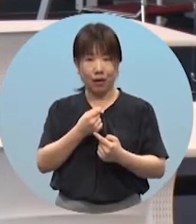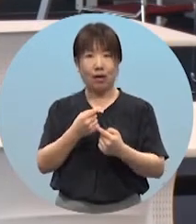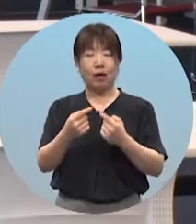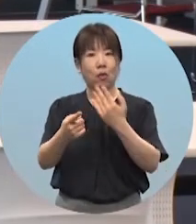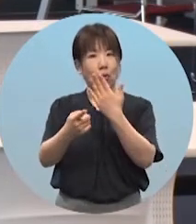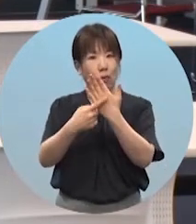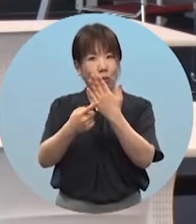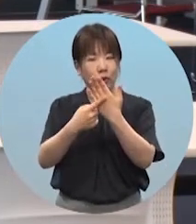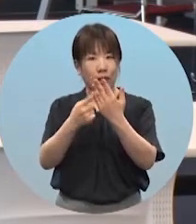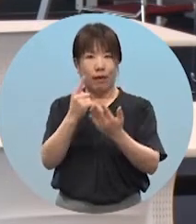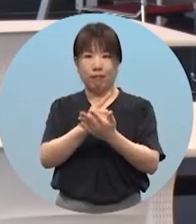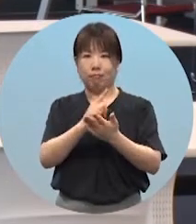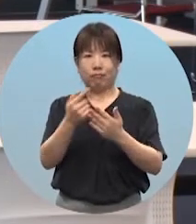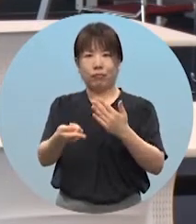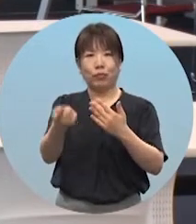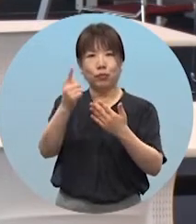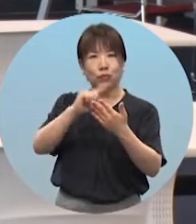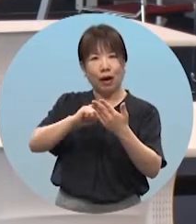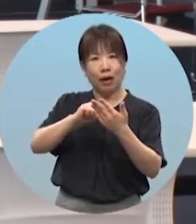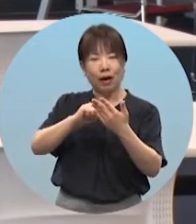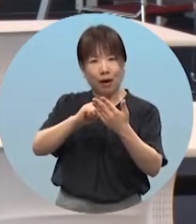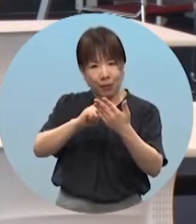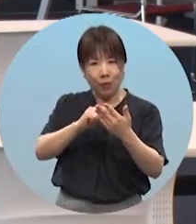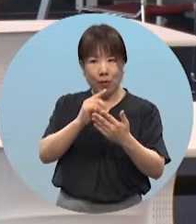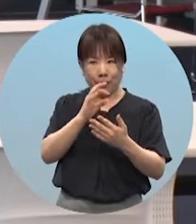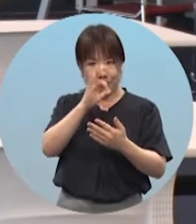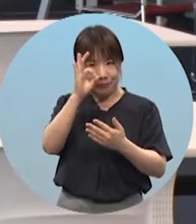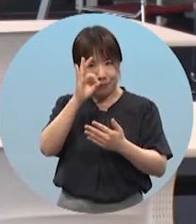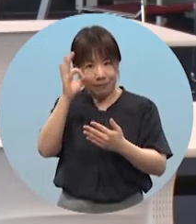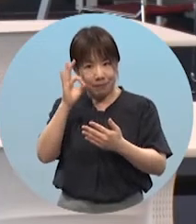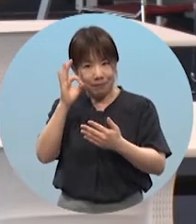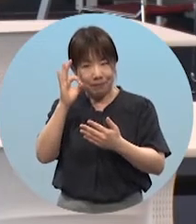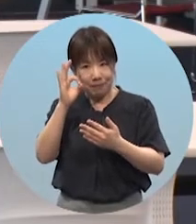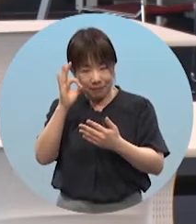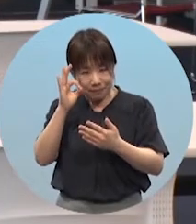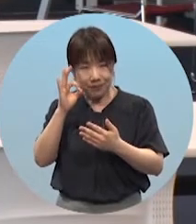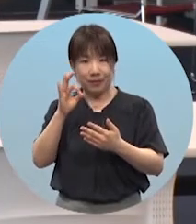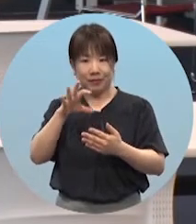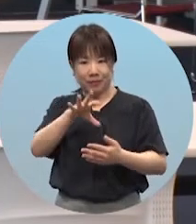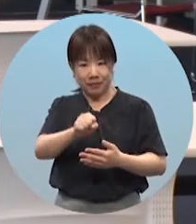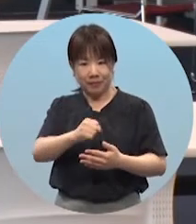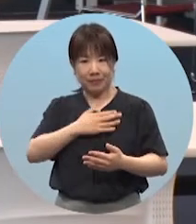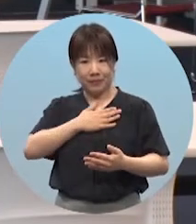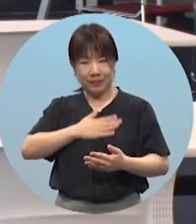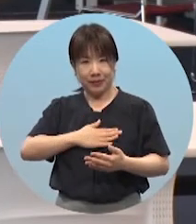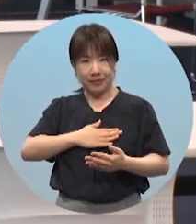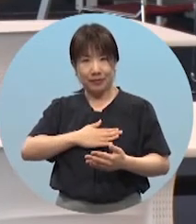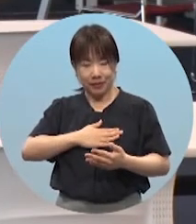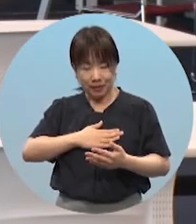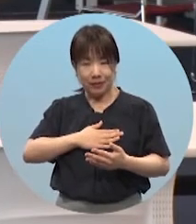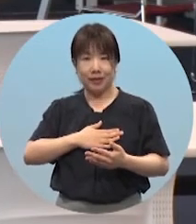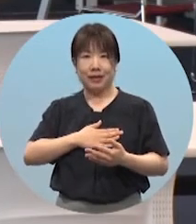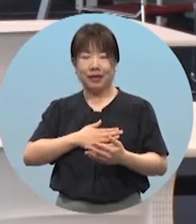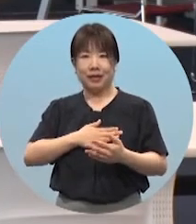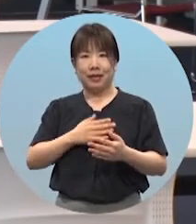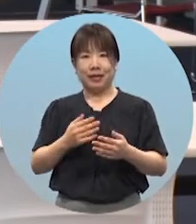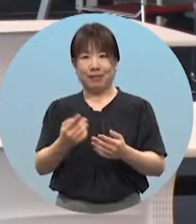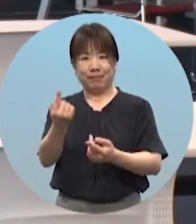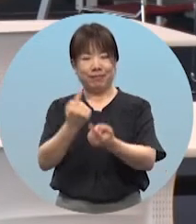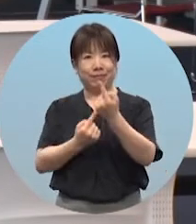含めて、よく図書館を知って、その上で、利用していただきたい。今回参加